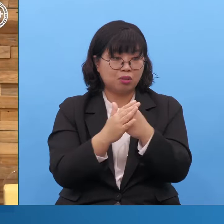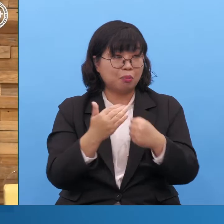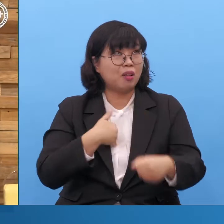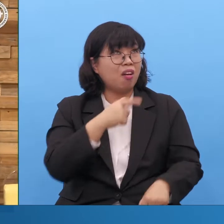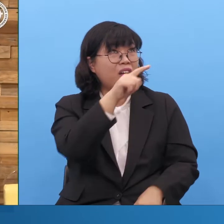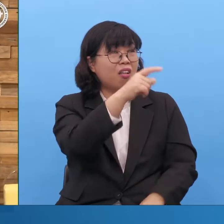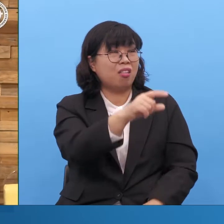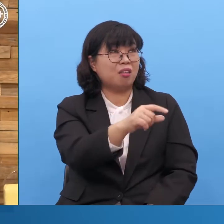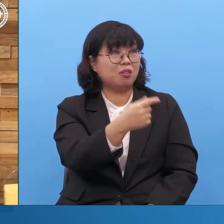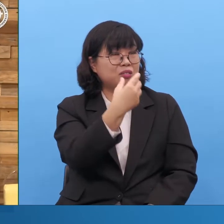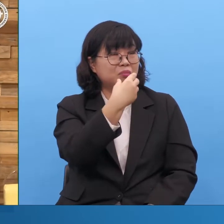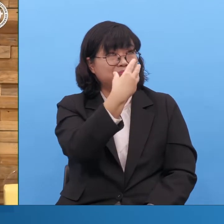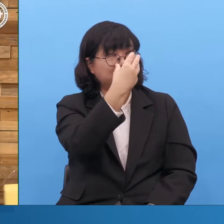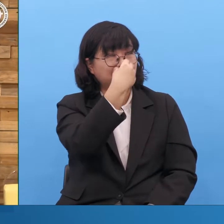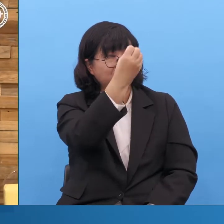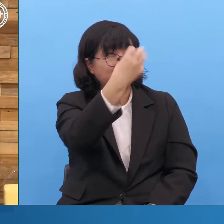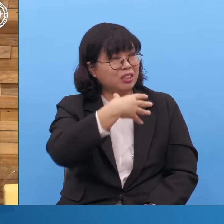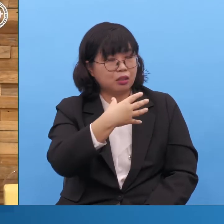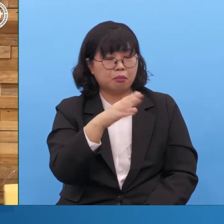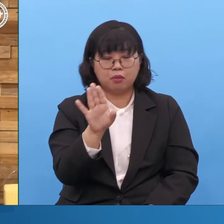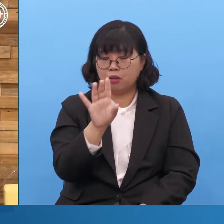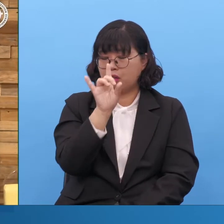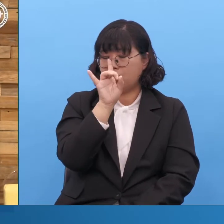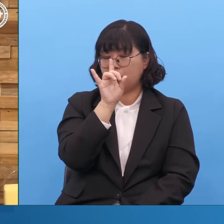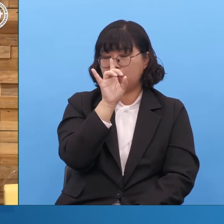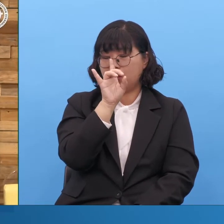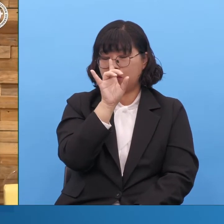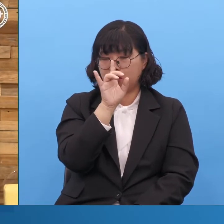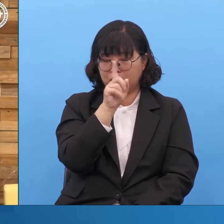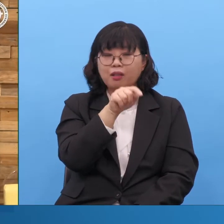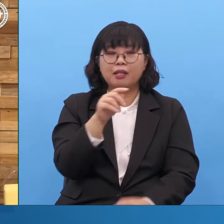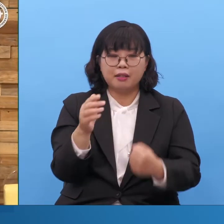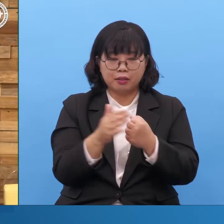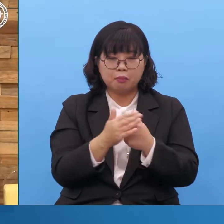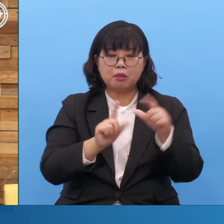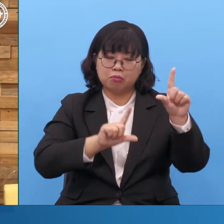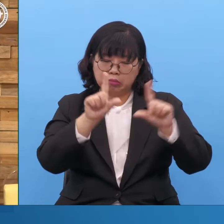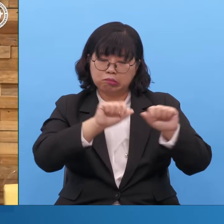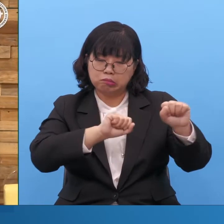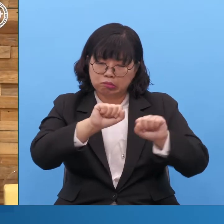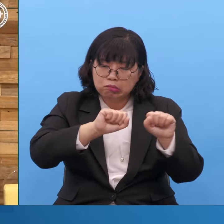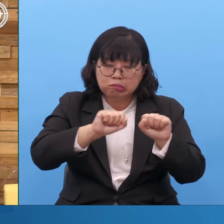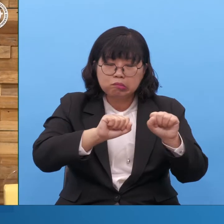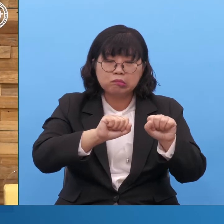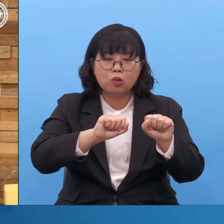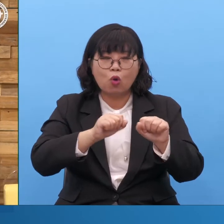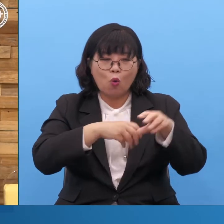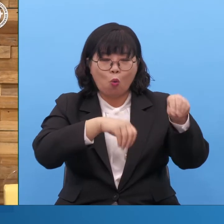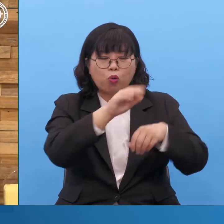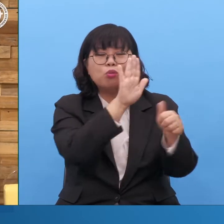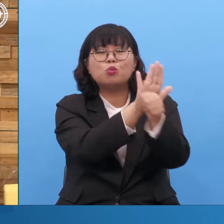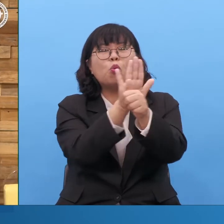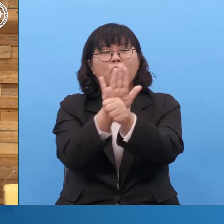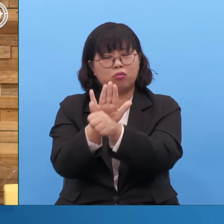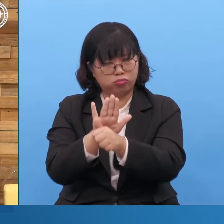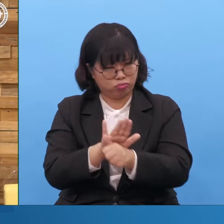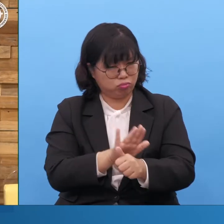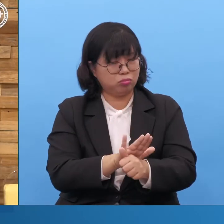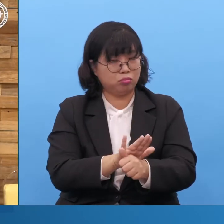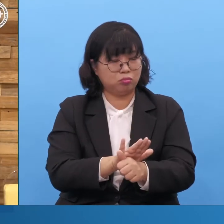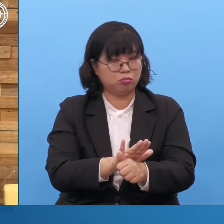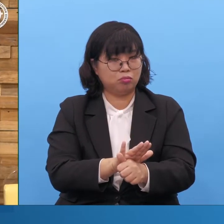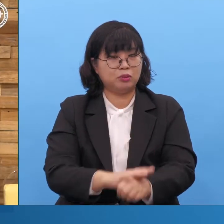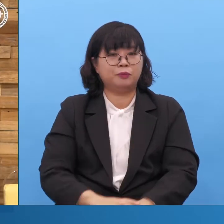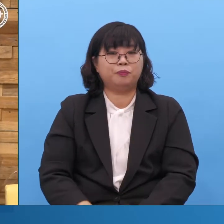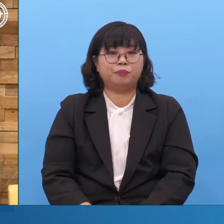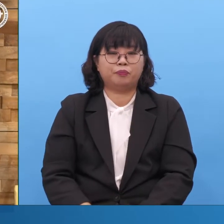시대 장벽 그랬는데요. 모든 흩어진 다민족들은 시대 상처에 있습니다. And